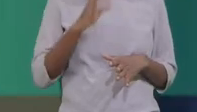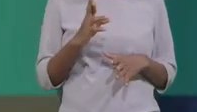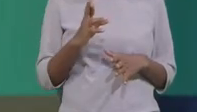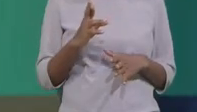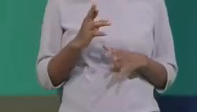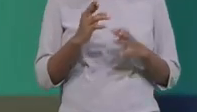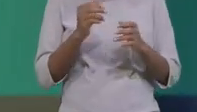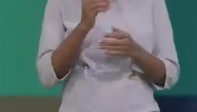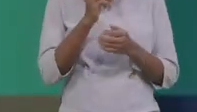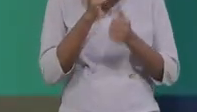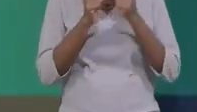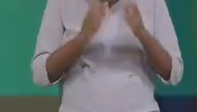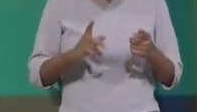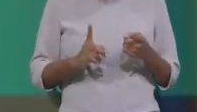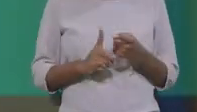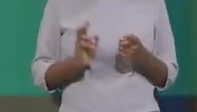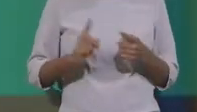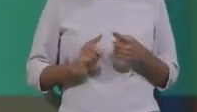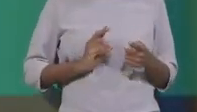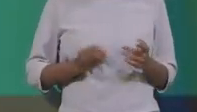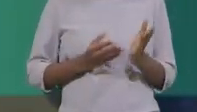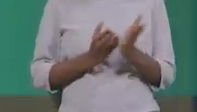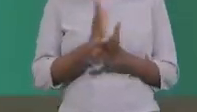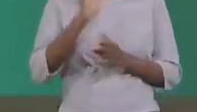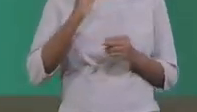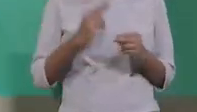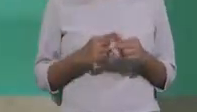les démons même nous sont soumis en ton nom.